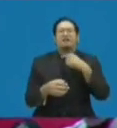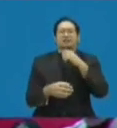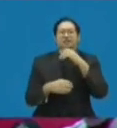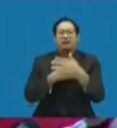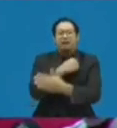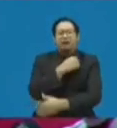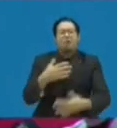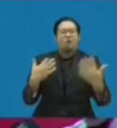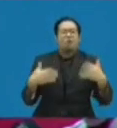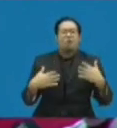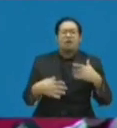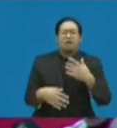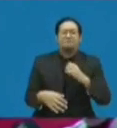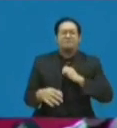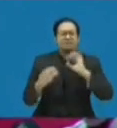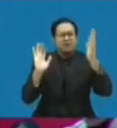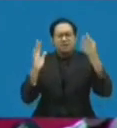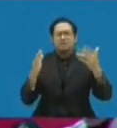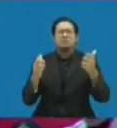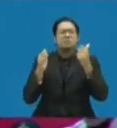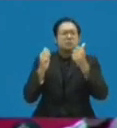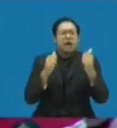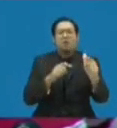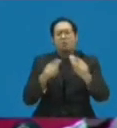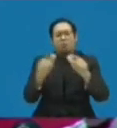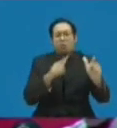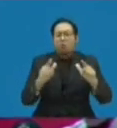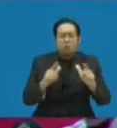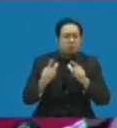yang kita capai selama ini